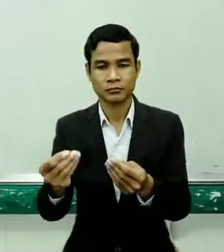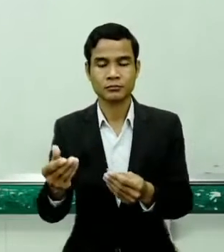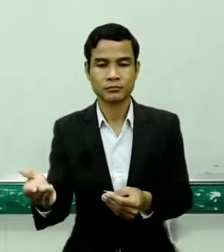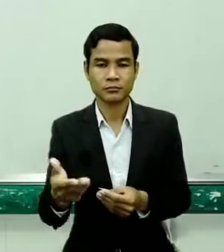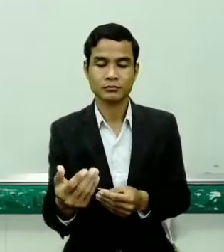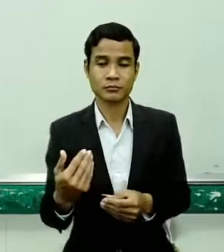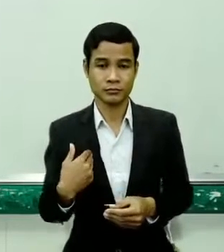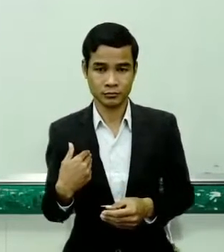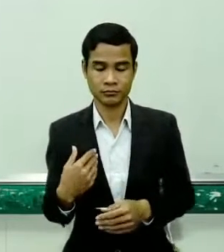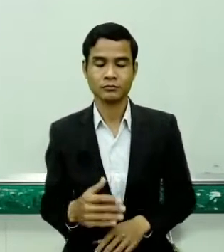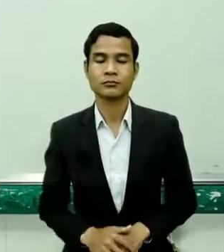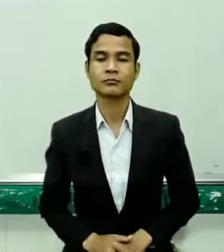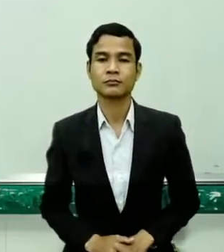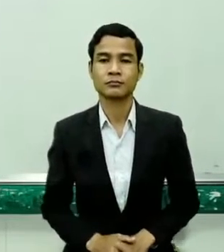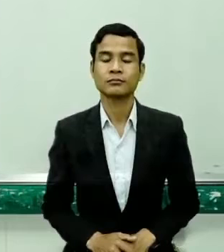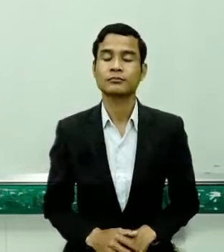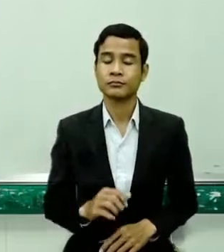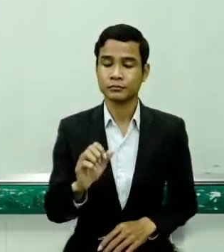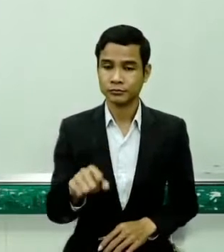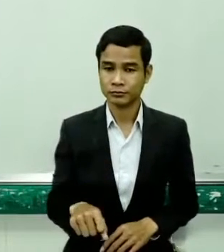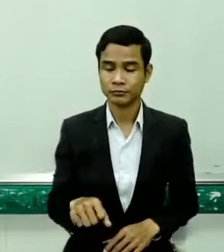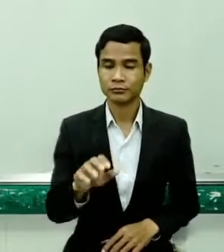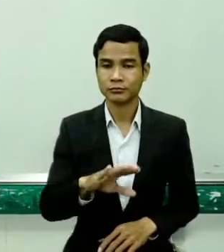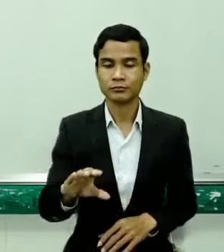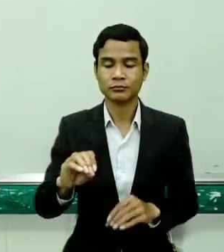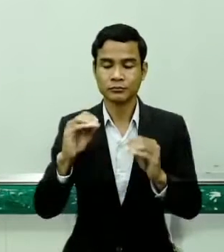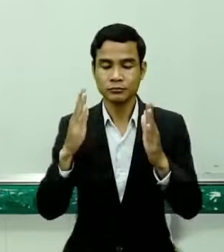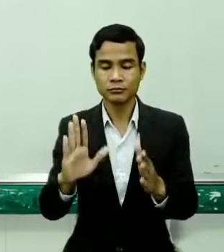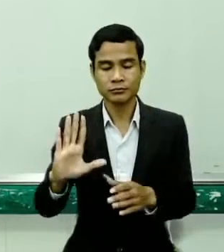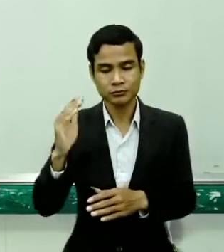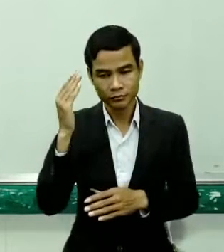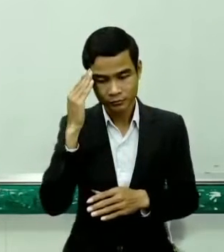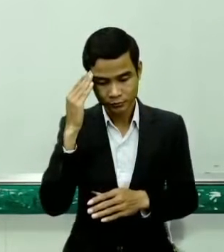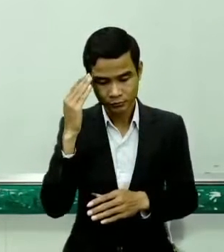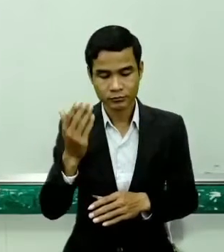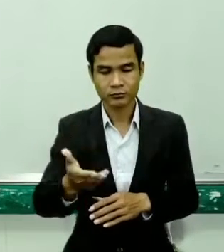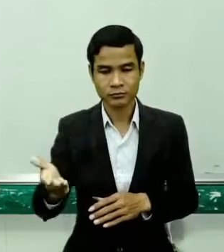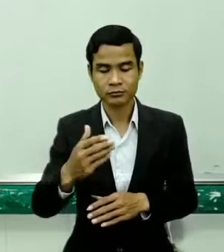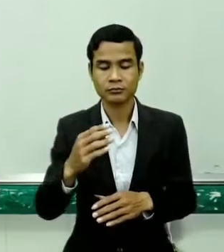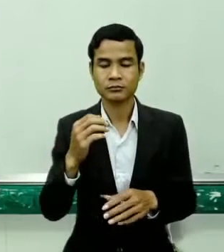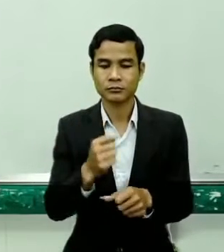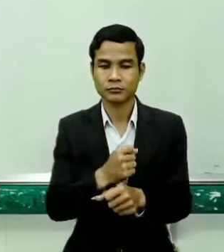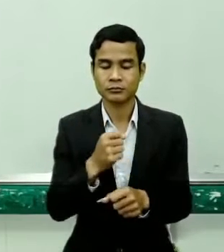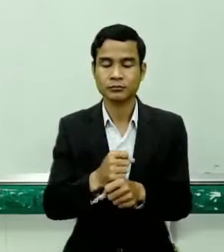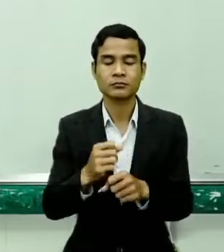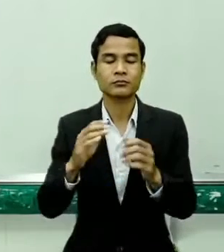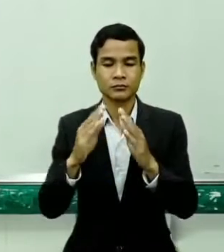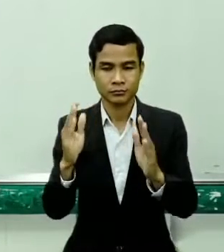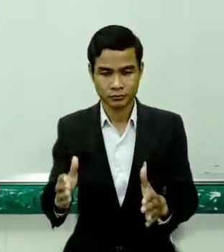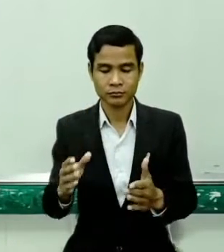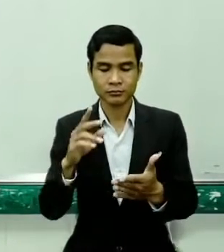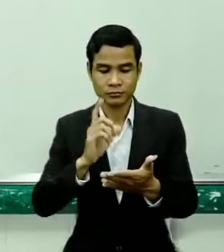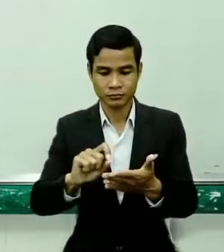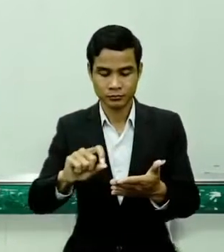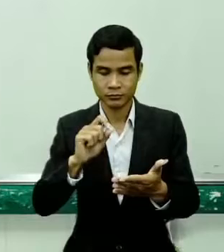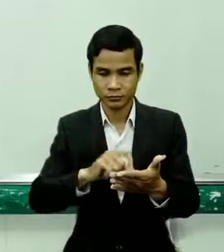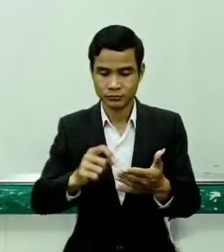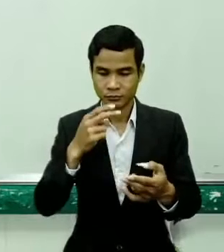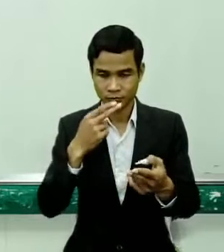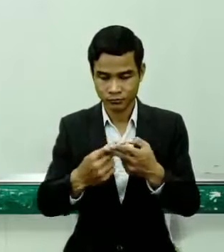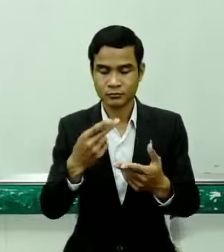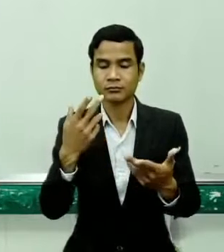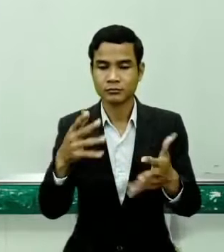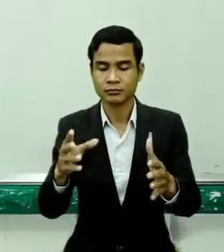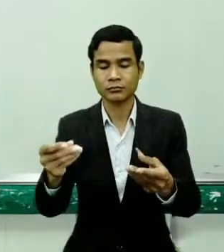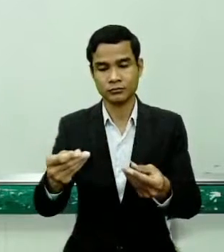rửa tế chà chẳng nè cổ sang khâm tha con tiếng ọc này bà con chìa bàn bấm bấy cách cạp tế hỏi nè